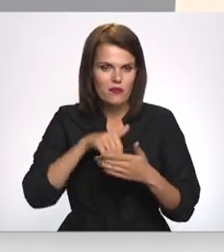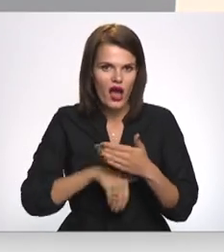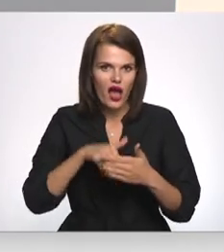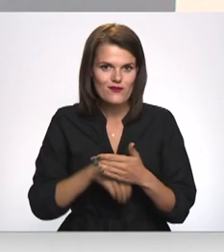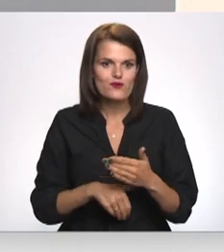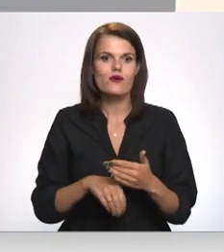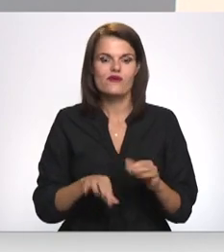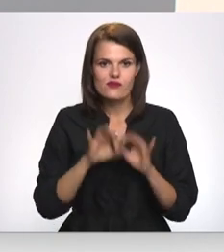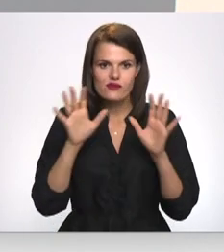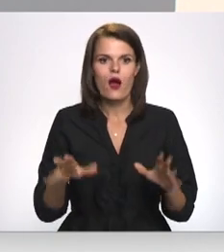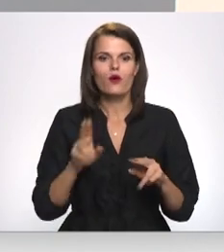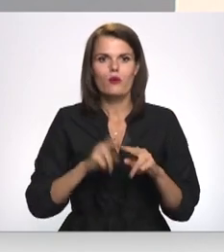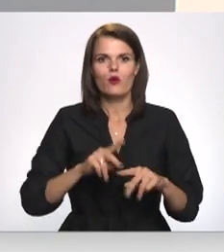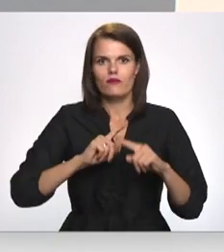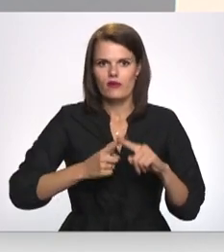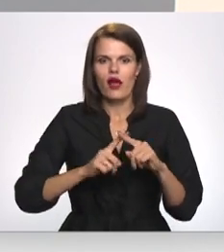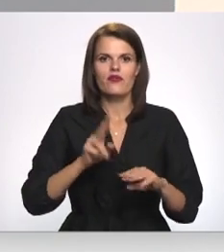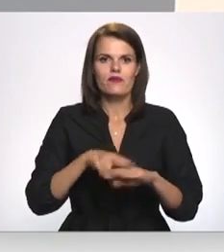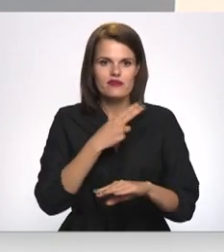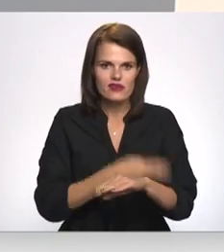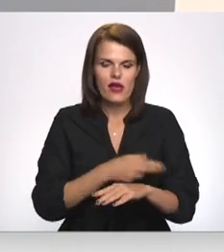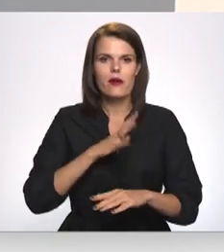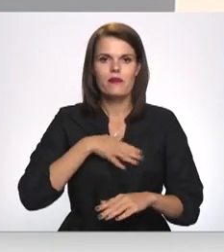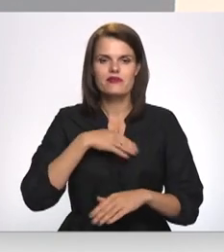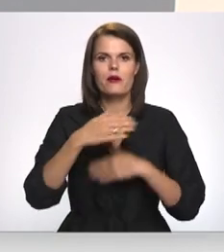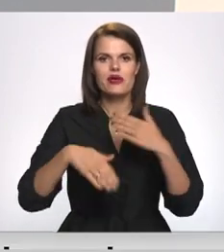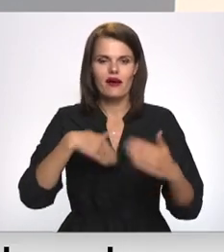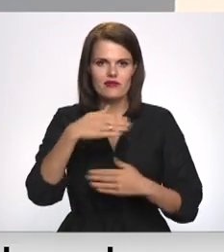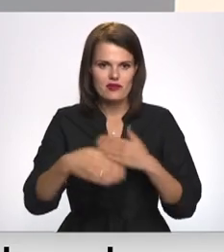un nodam zeķes, tad ieseņojam